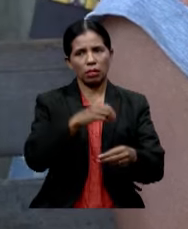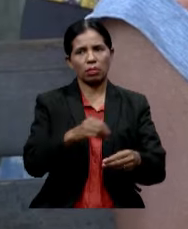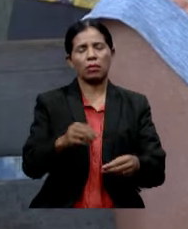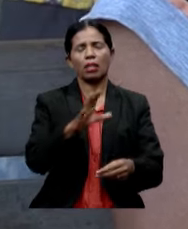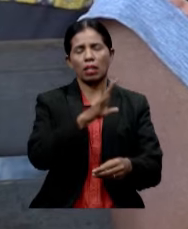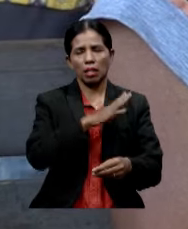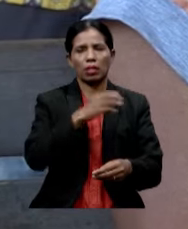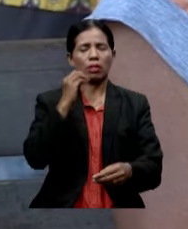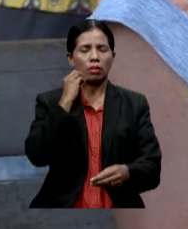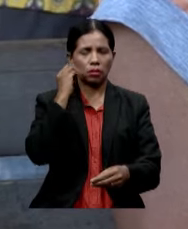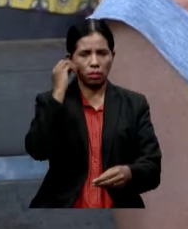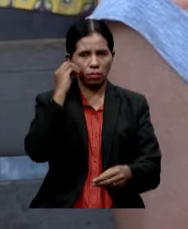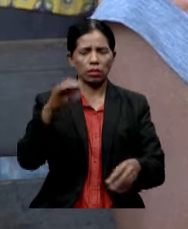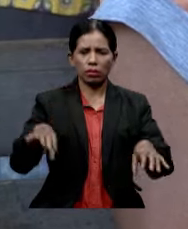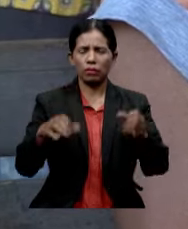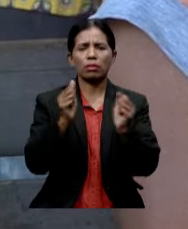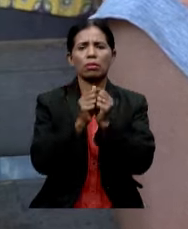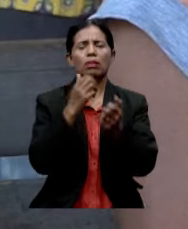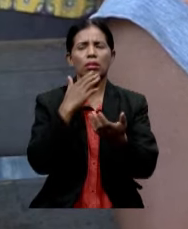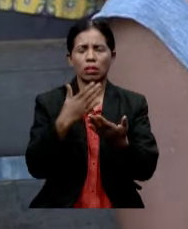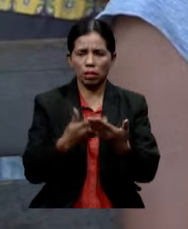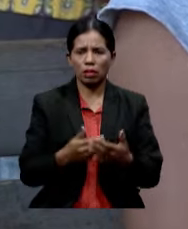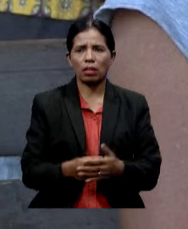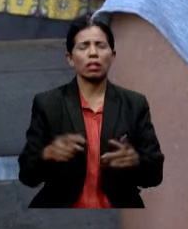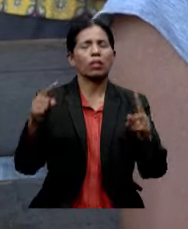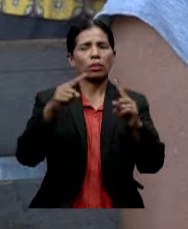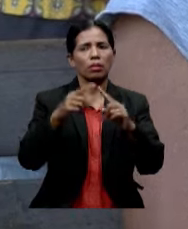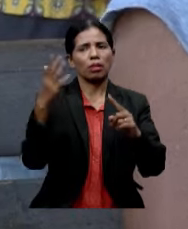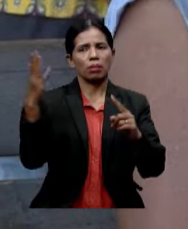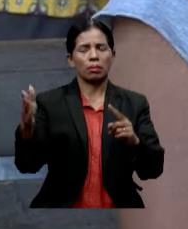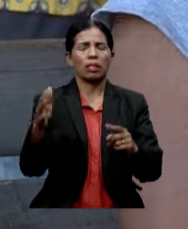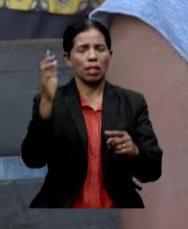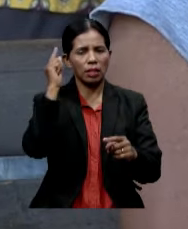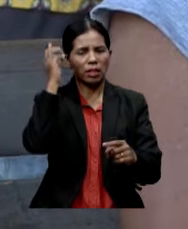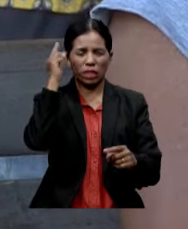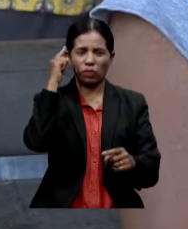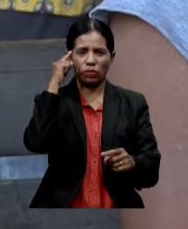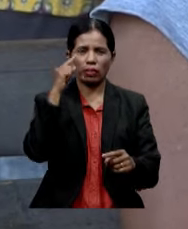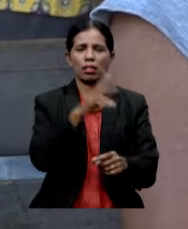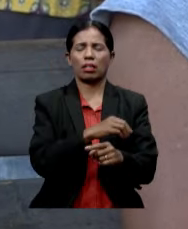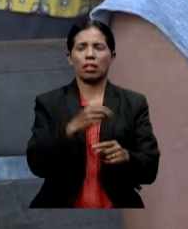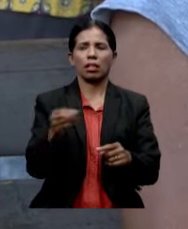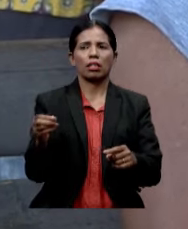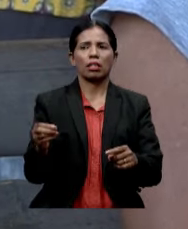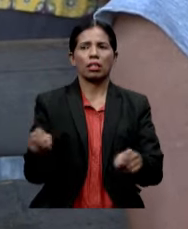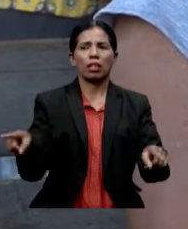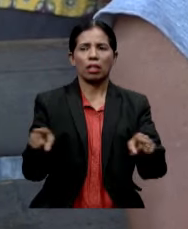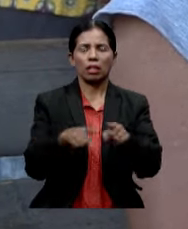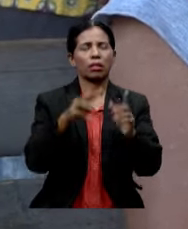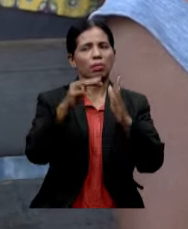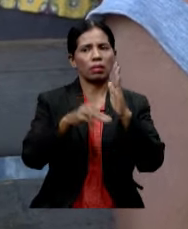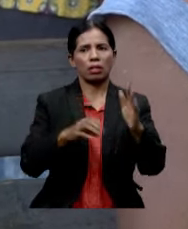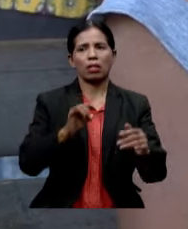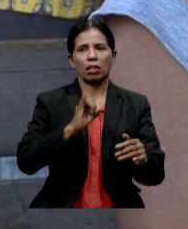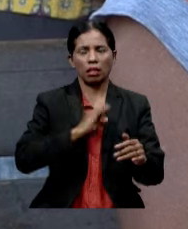uma, entang kolabore dia close. Entang batoya nabe diskunfia deh, mebe Dato ya napa la kleo sai fele media kata kam na